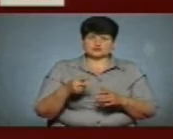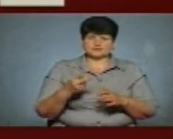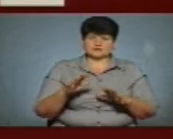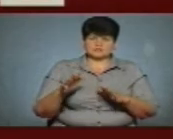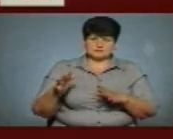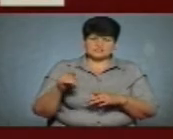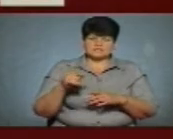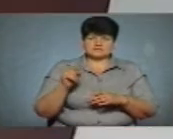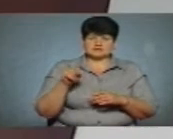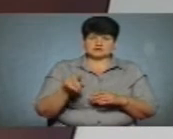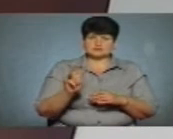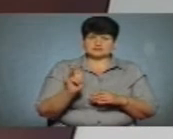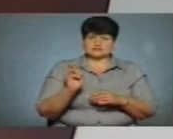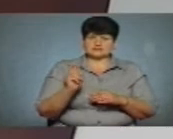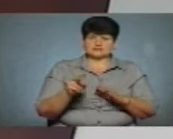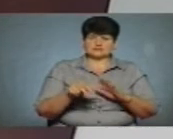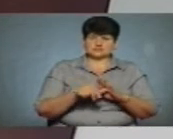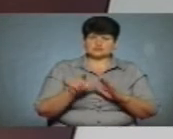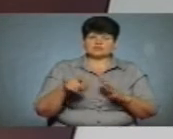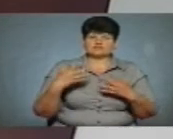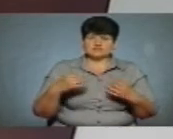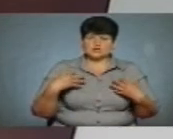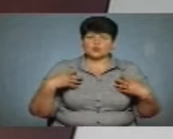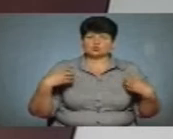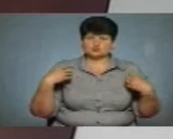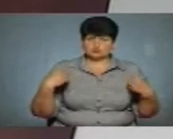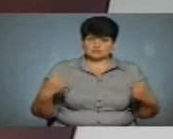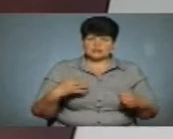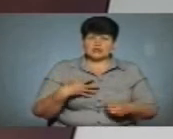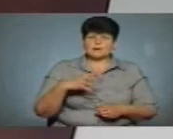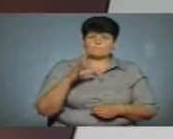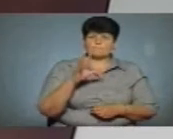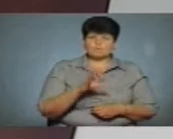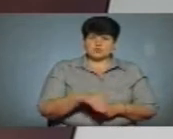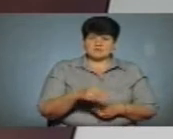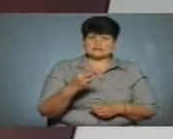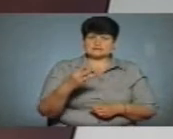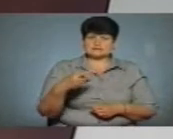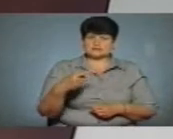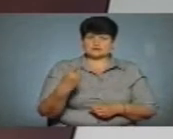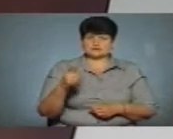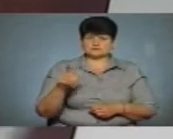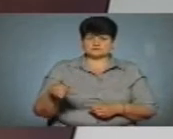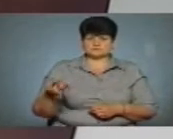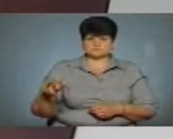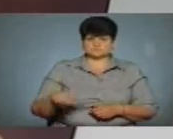них 1326 людей вже одужали, померли через ускладнення 31 особа.